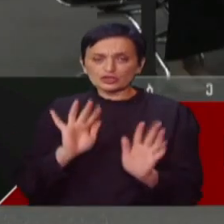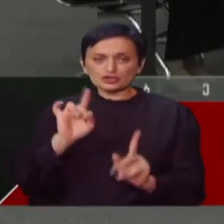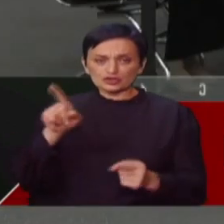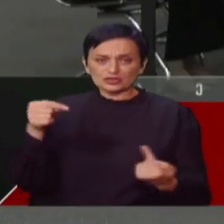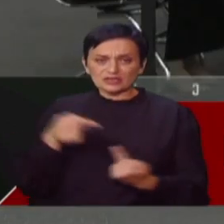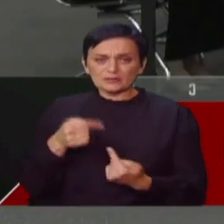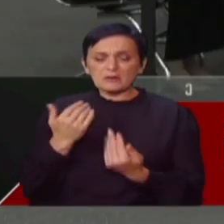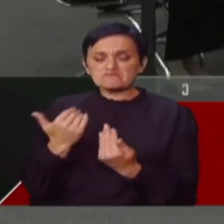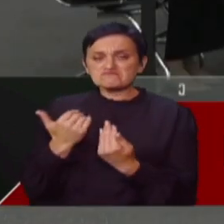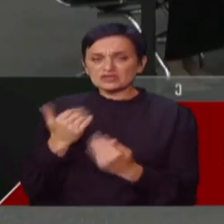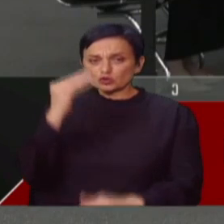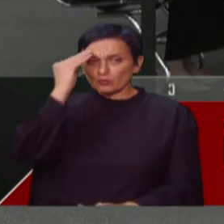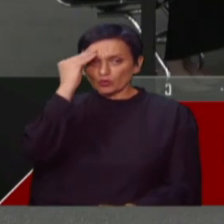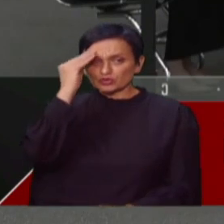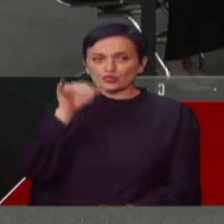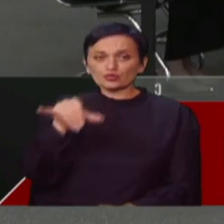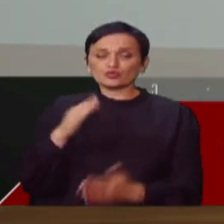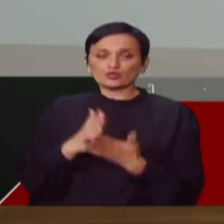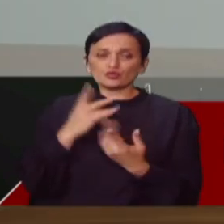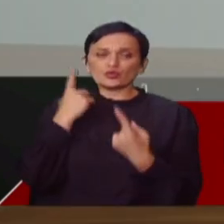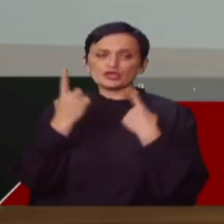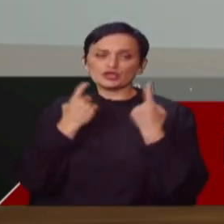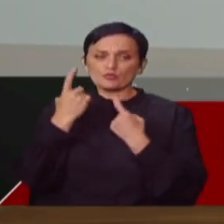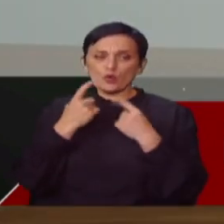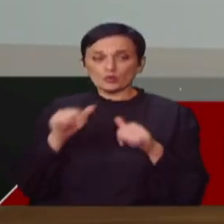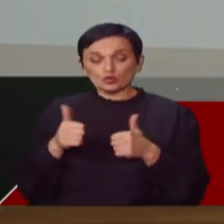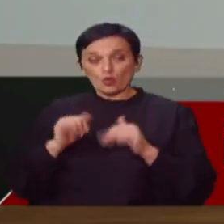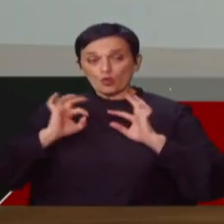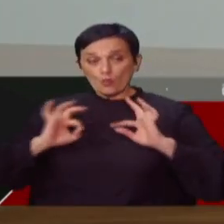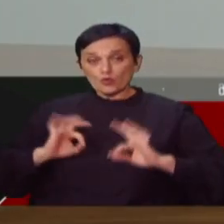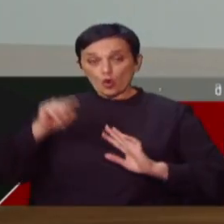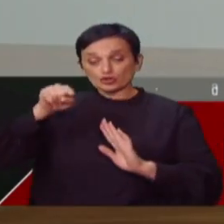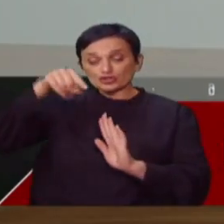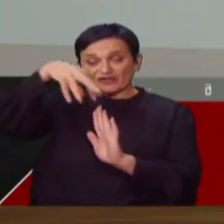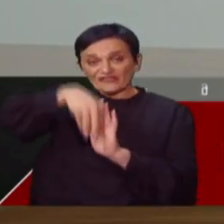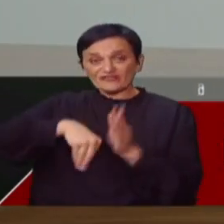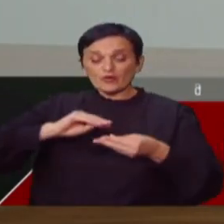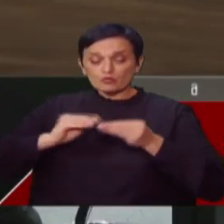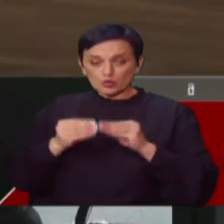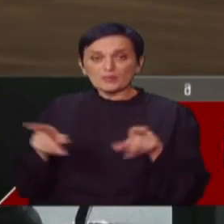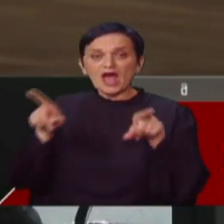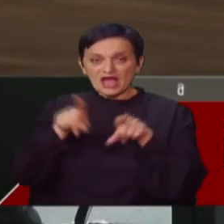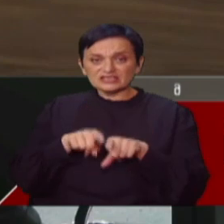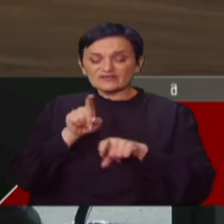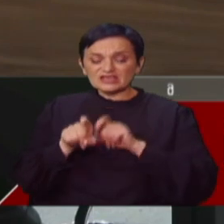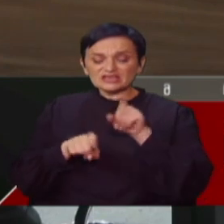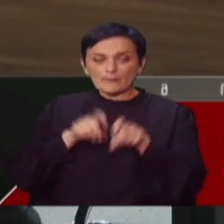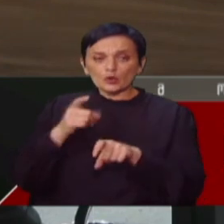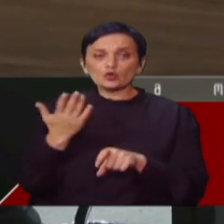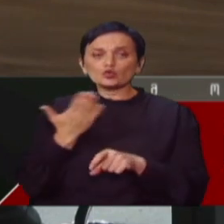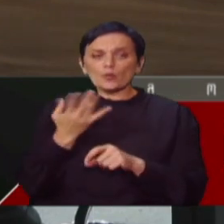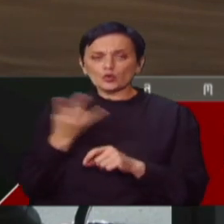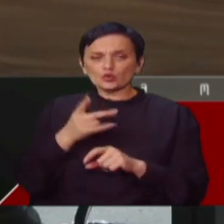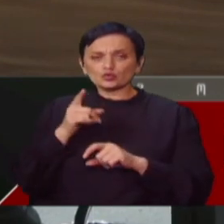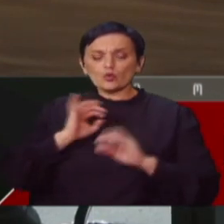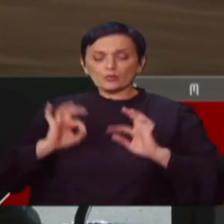შესაბამისად მის მოსაზრებით მას აქვს ინფორმაცია როგორც პროკურატურის შიგნით არსებულ გამოწვევებზე ასევე იმ ნაბიჯებზე რომელიც უნდა